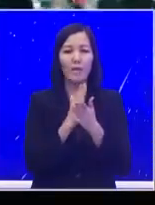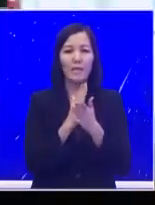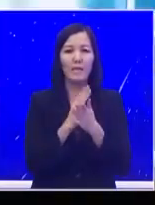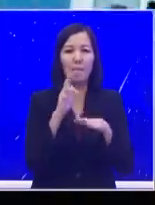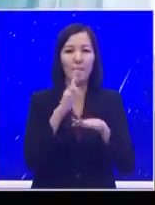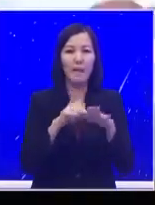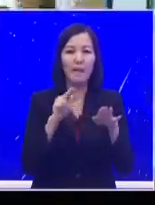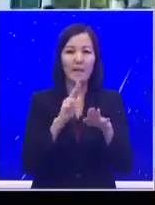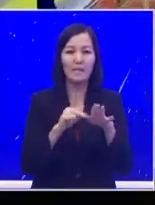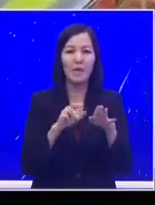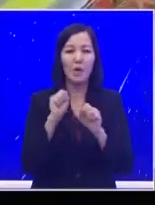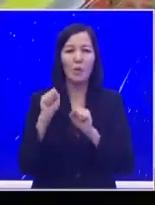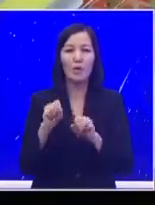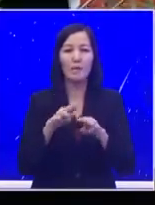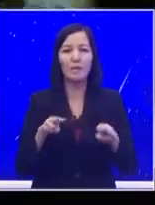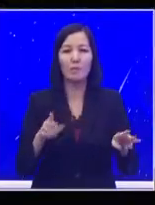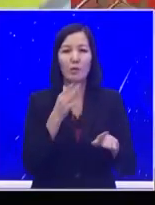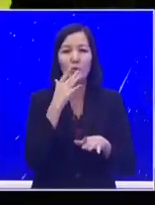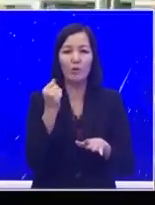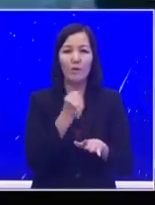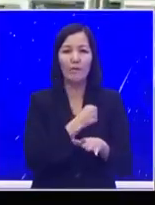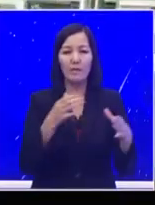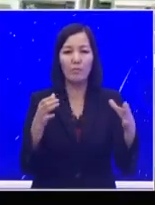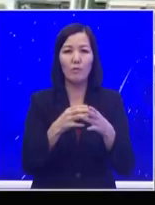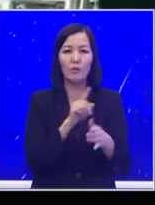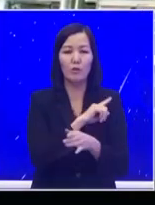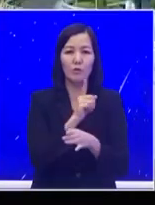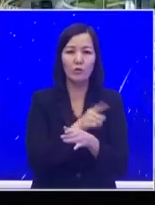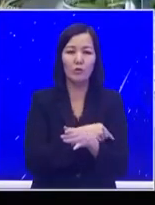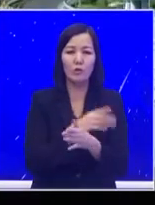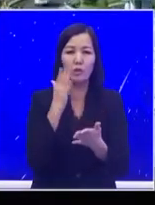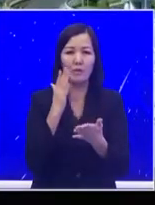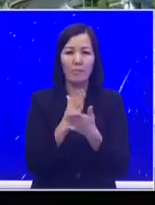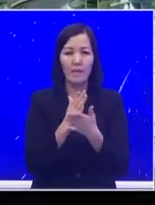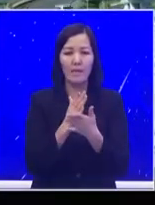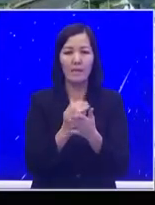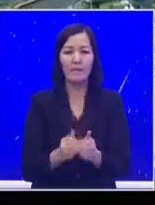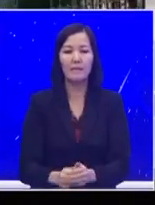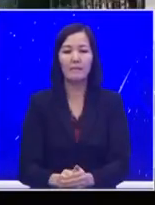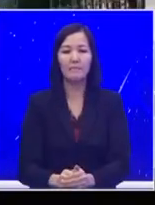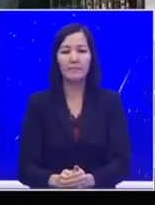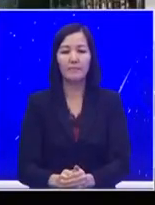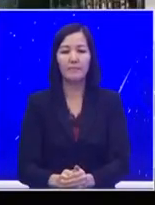полиция патрульдік полкінің, қорғаныс министрлігінің, ұлттық гвардия бөлімшелерінің күштері жұмылдырылады.